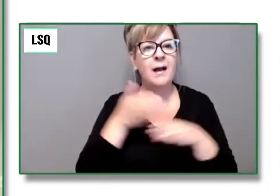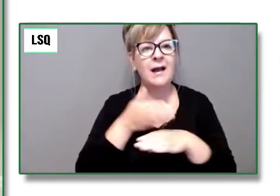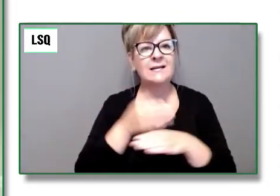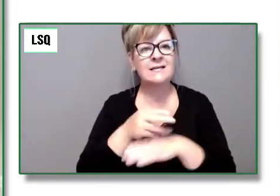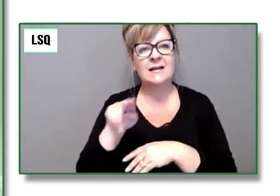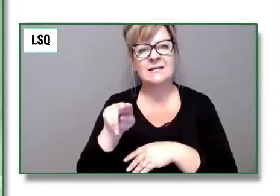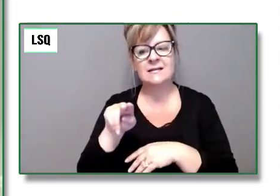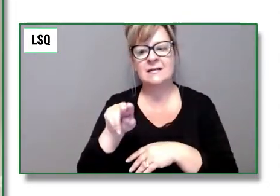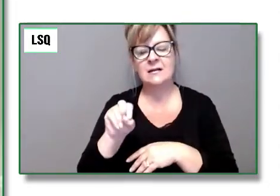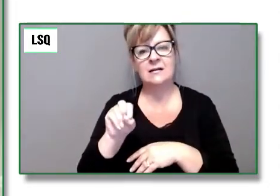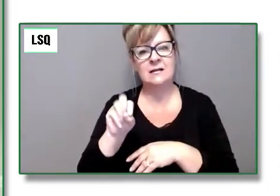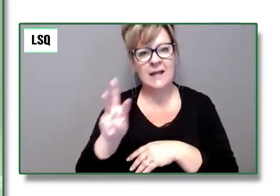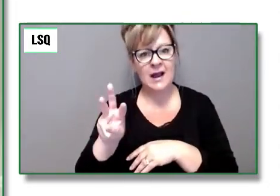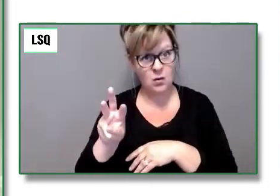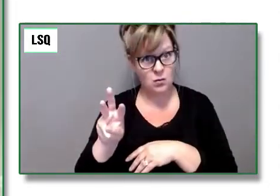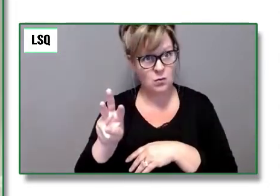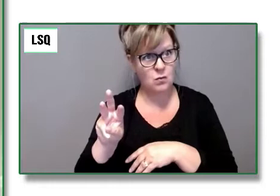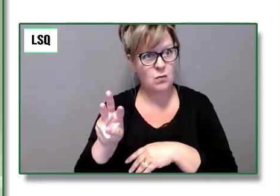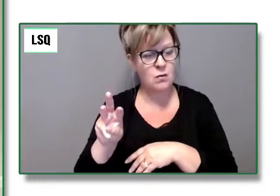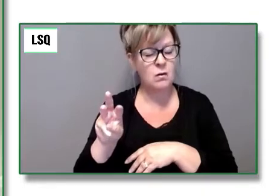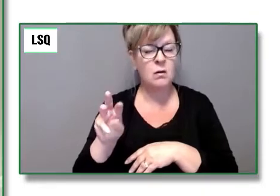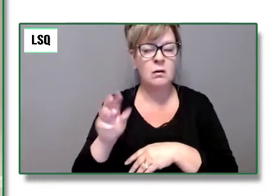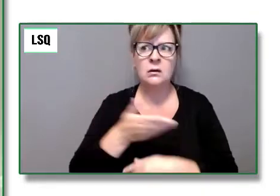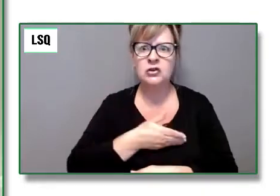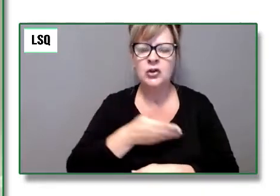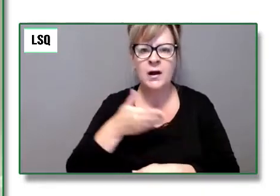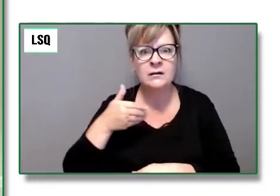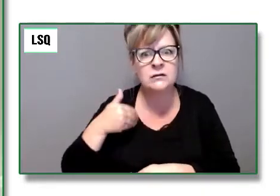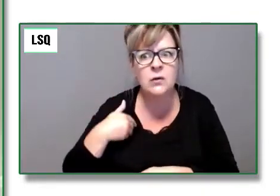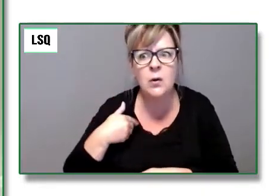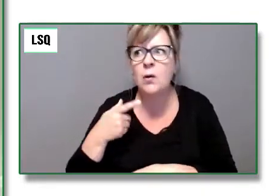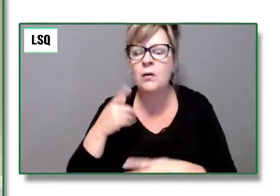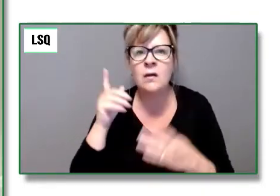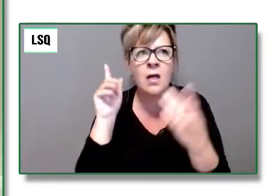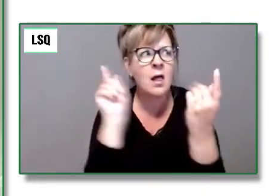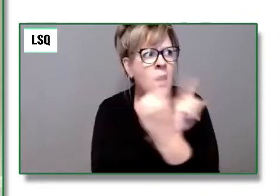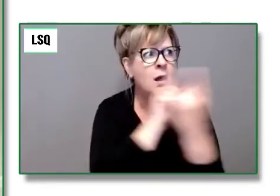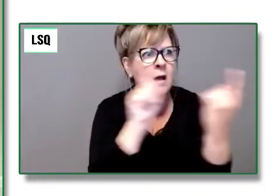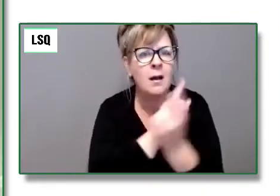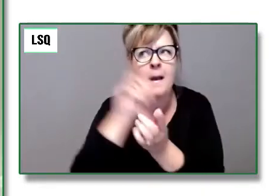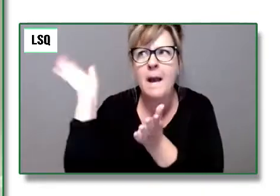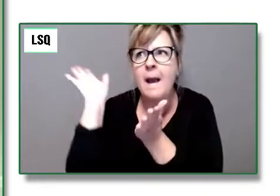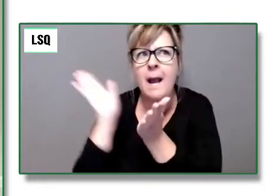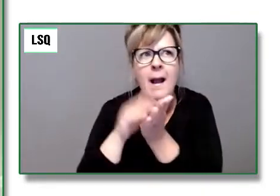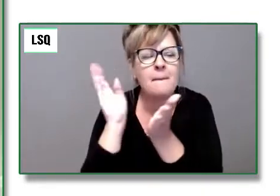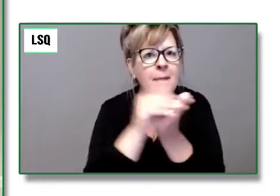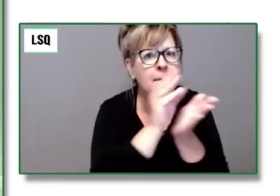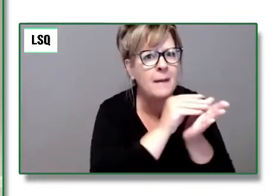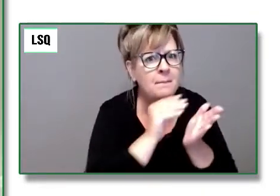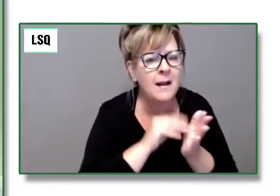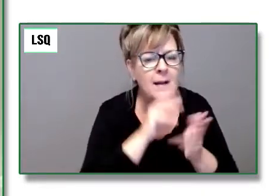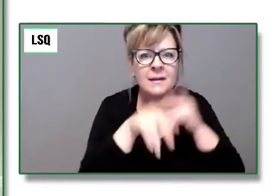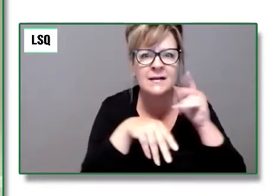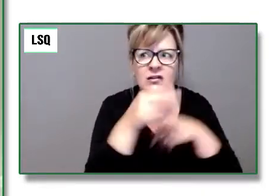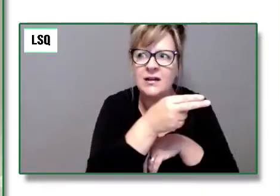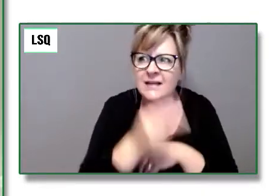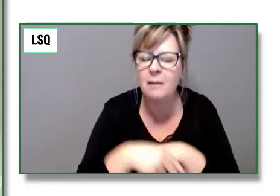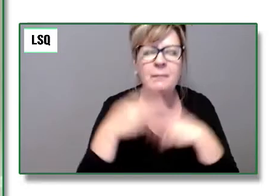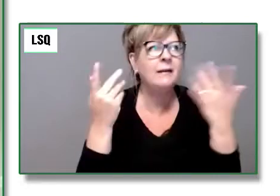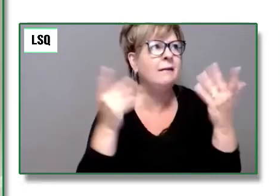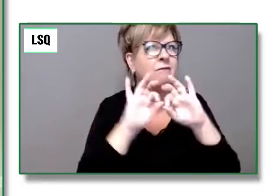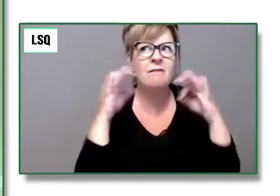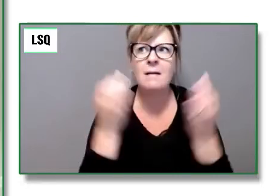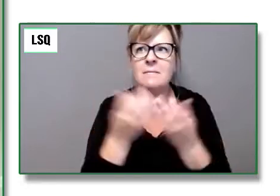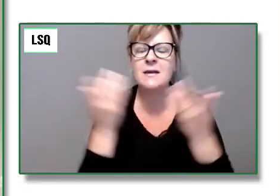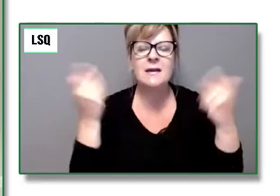handicapées, de familles, de soignants, d'amis de partout dans le monde qui partagent un point de vue et